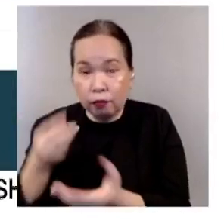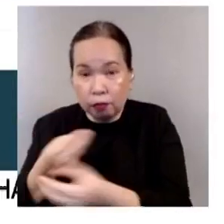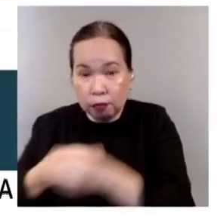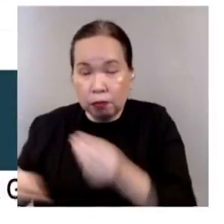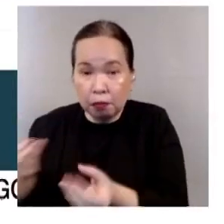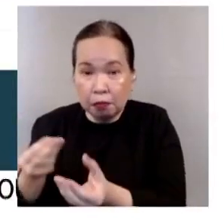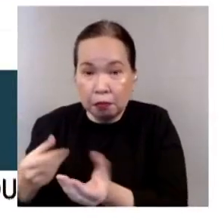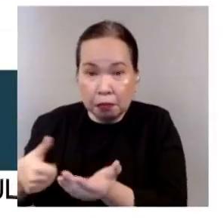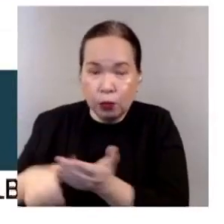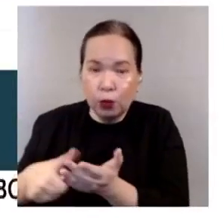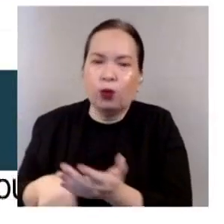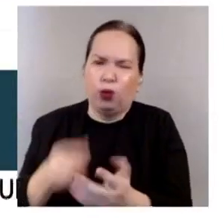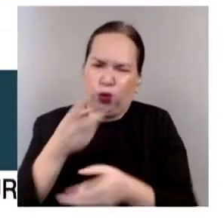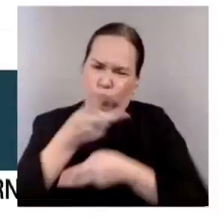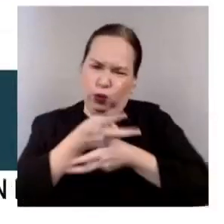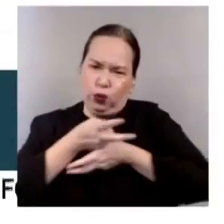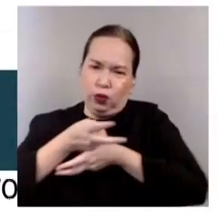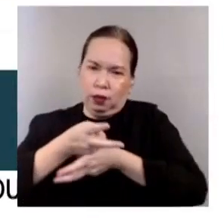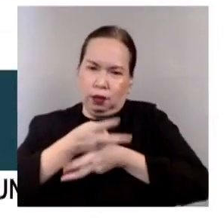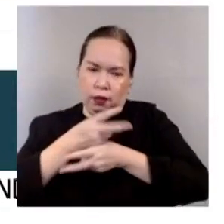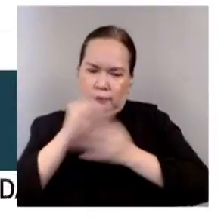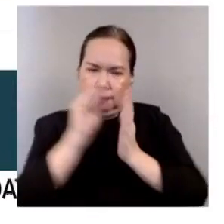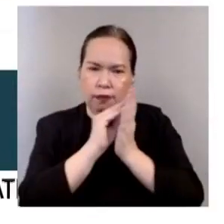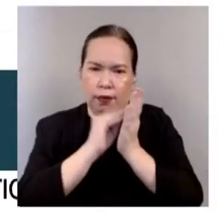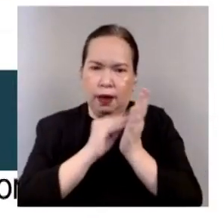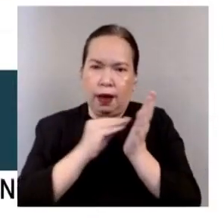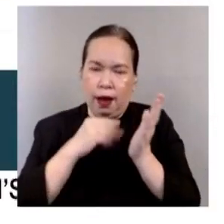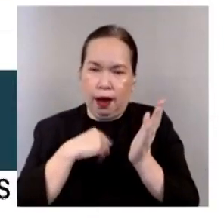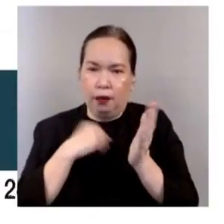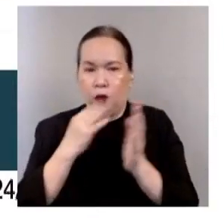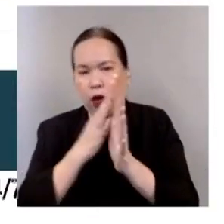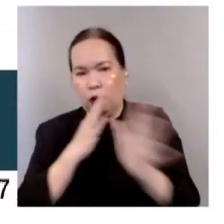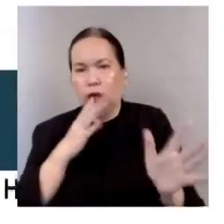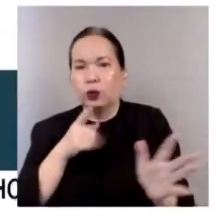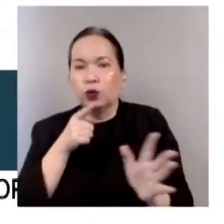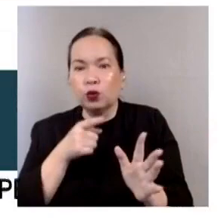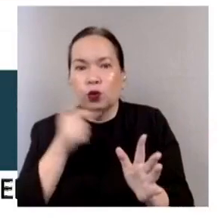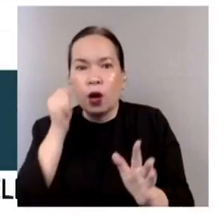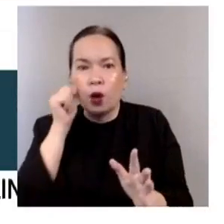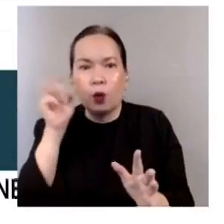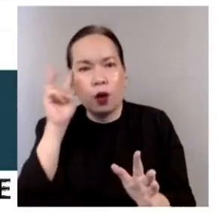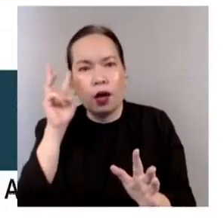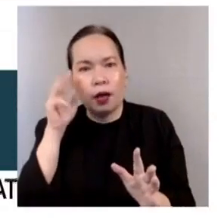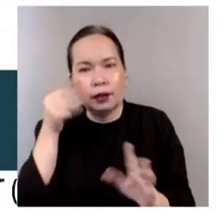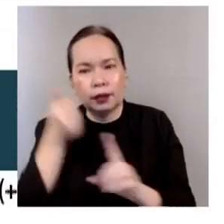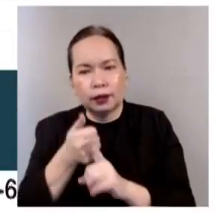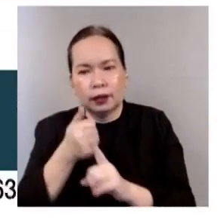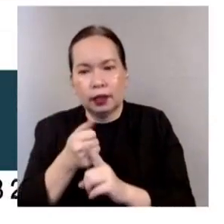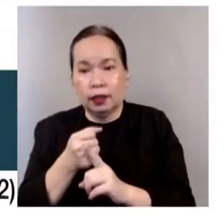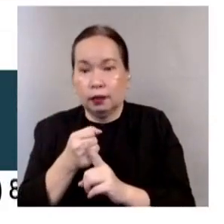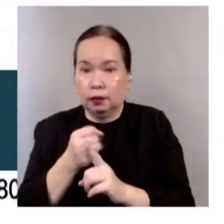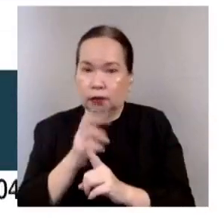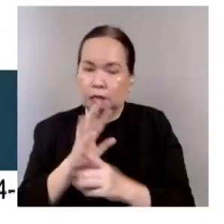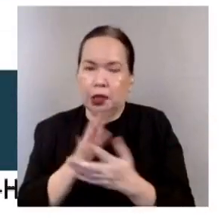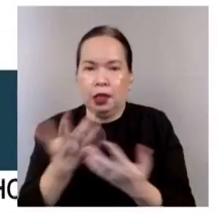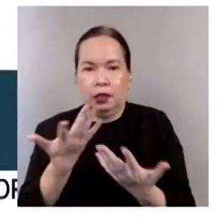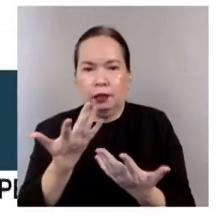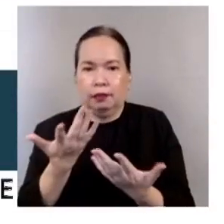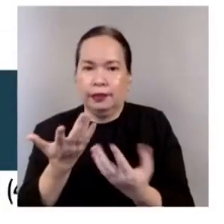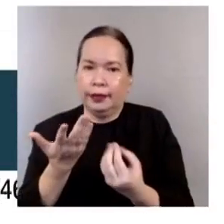pila, etc. Nakalista lahat ito. Kaya dapat mabasa niyo kung maigi ito. Otherwise, baka ma-disqualify kayo